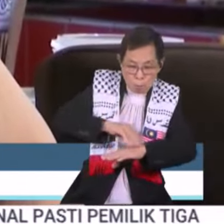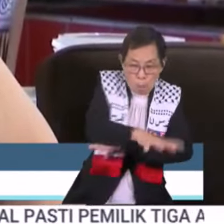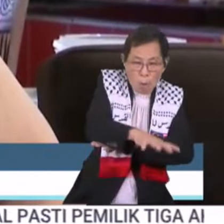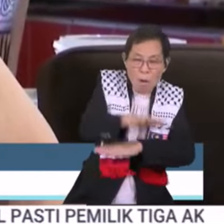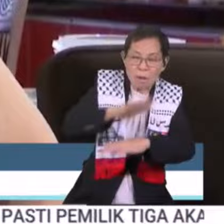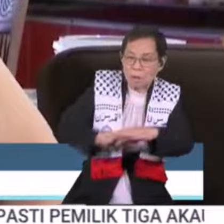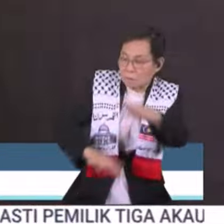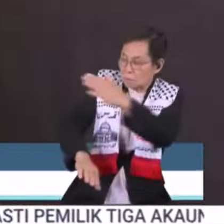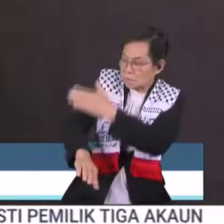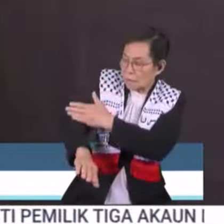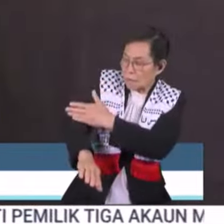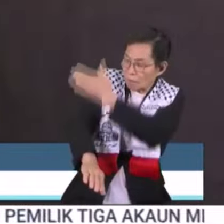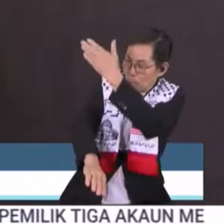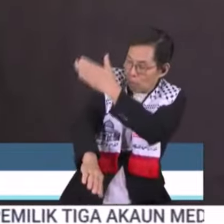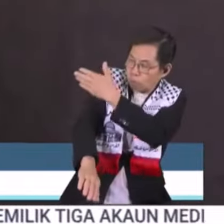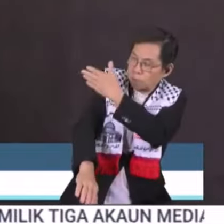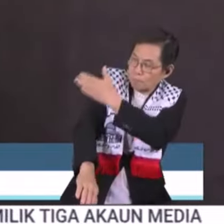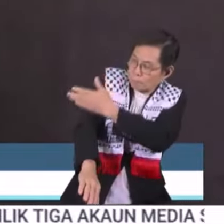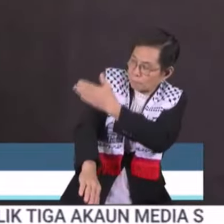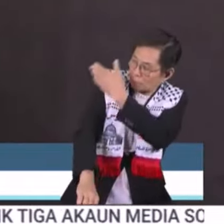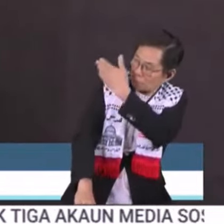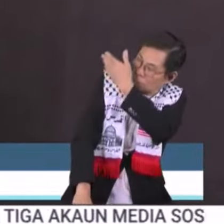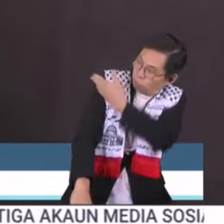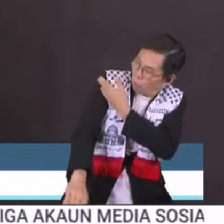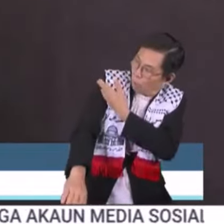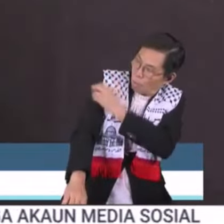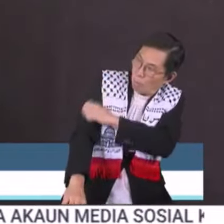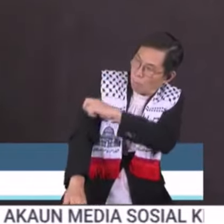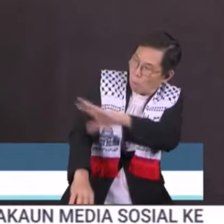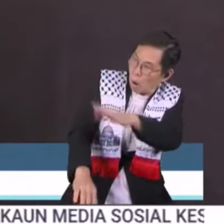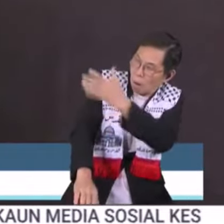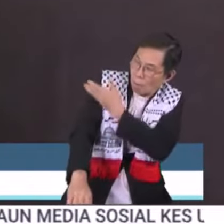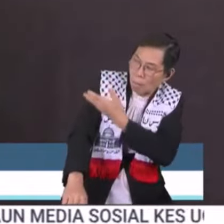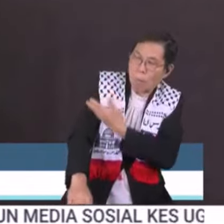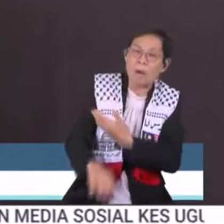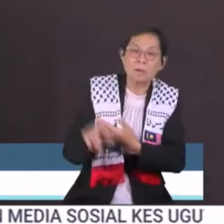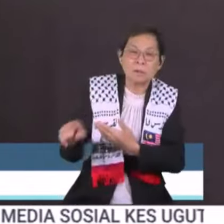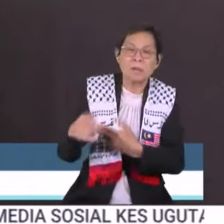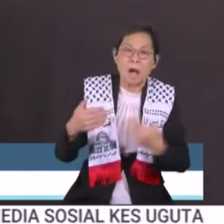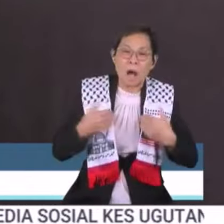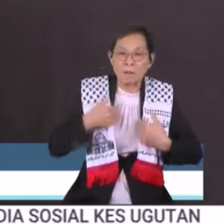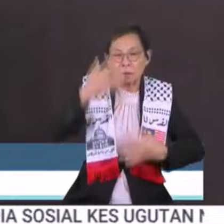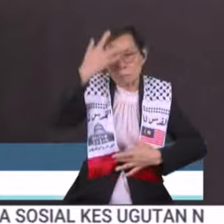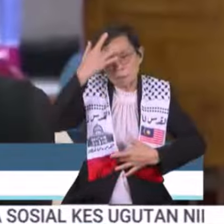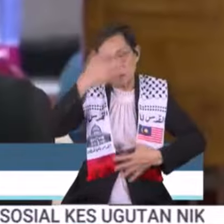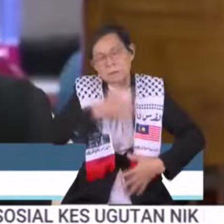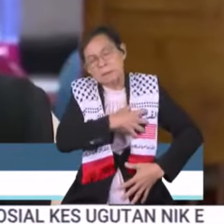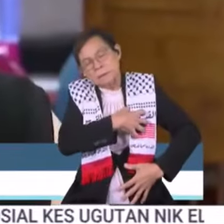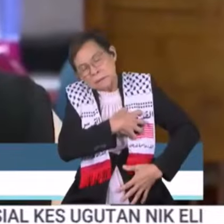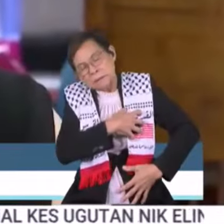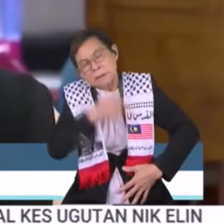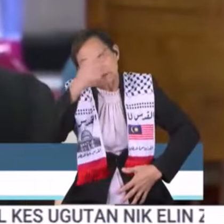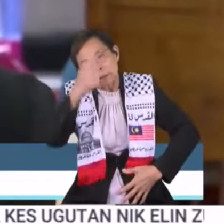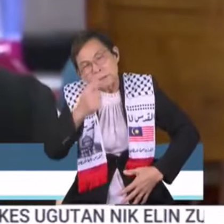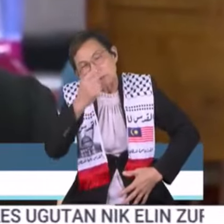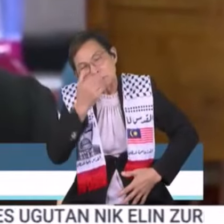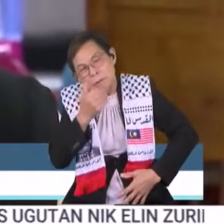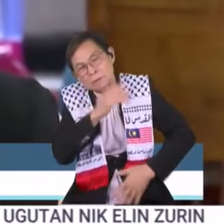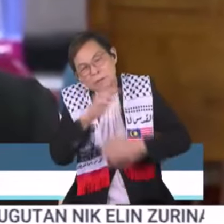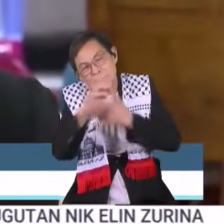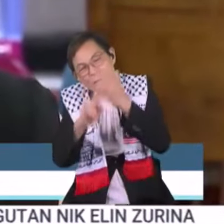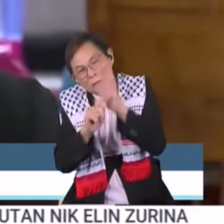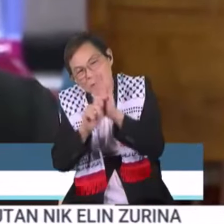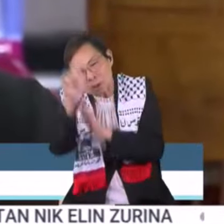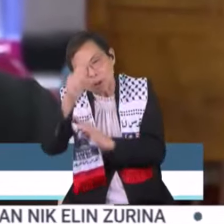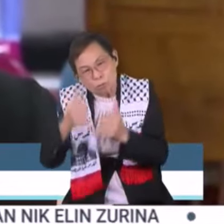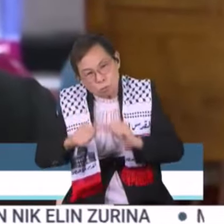terpaksa dipotong sehingga ke paras bahu. Biarpun diuji Muhammad Sofi yang turut menghidap penyakit jantung, kencing manis dan darah